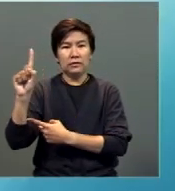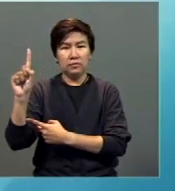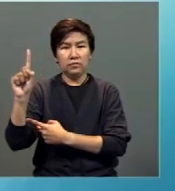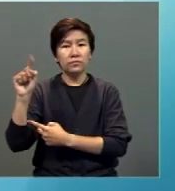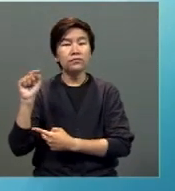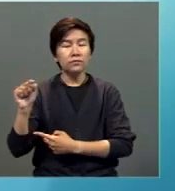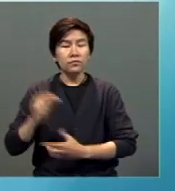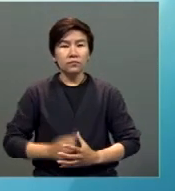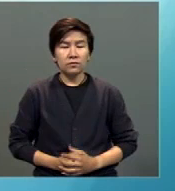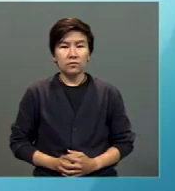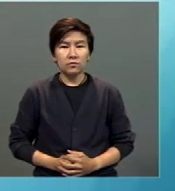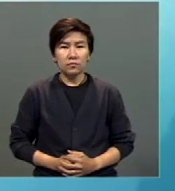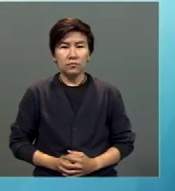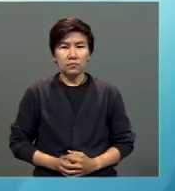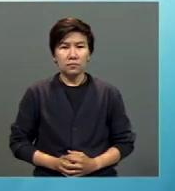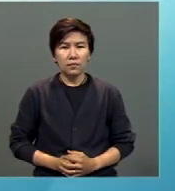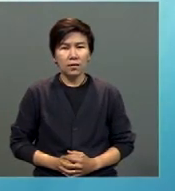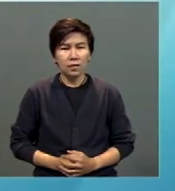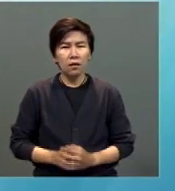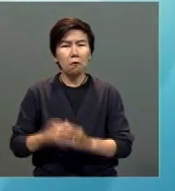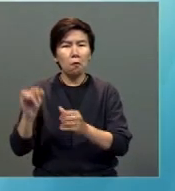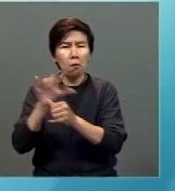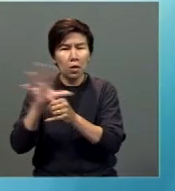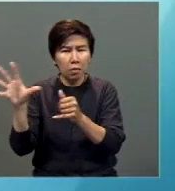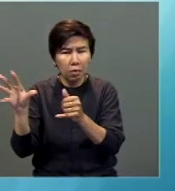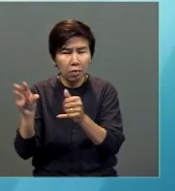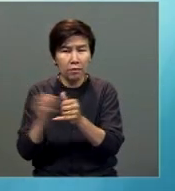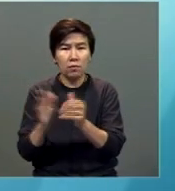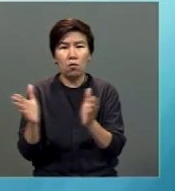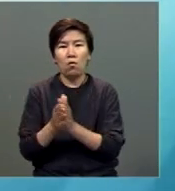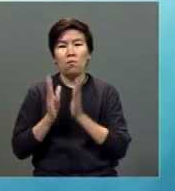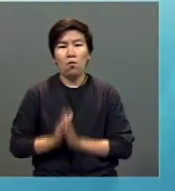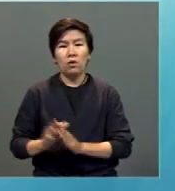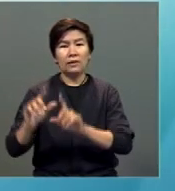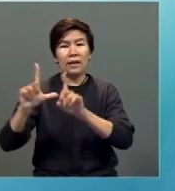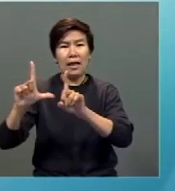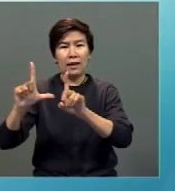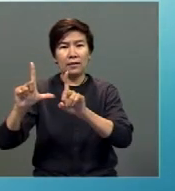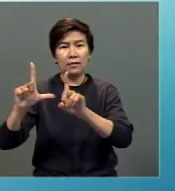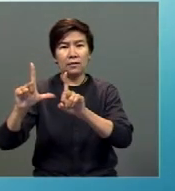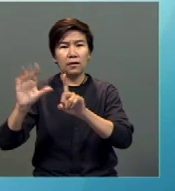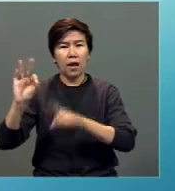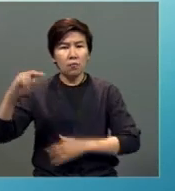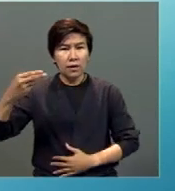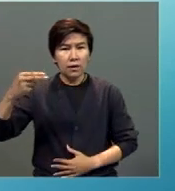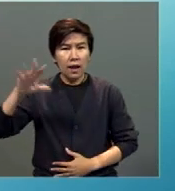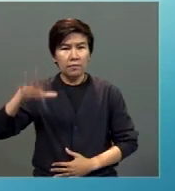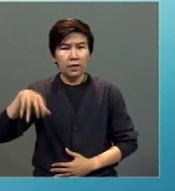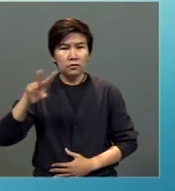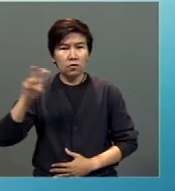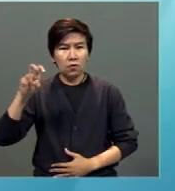ก็ดีขึ้นนะครับก็คือเกินกว่าเดือนแล้วที่ไม่ได้มีผู้ป่วยนะครับรายงานลงมาเลยก็ต้องขอขอบคุณพี่น้องประชาชนในทุกๆจังหวัดนะครับส่วนจังหวัดที่อยู่ในสีออกเนื้อข้างบนนั้นนะครับก็ต้องช่วยกันนะครับทำให้ตัวเลขลงมาให้เกินเดือนให้ได้เรือได้เลื่อนลำดับกันลงมาข้างล่างให้ได้นะครับอันนี้ก็นำเรียนทุกท่านครับไปดูสถานการณ์ออกทางโลกครับตอนนี้ก็ยังคงเดิมนะครับตอนนี้เอ่อสาระเมริกาเป็นอันดับที่หนึ่งในการเกิดCaseรวมสะสมนะครับ 1ล้านกว่านะครับหนึ่งล้านเก้าหมื่น 5,000